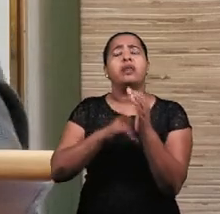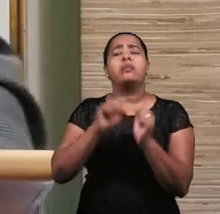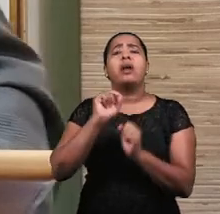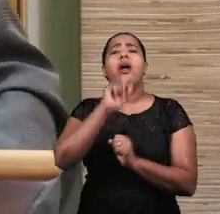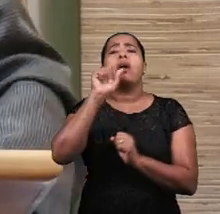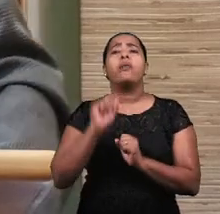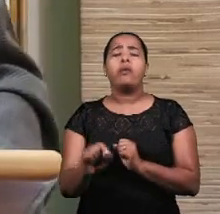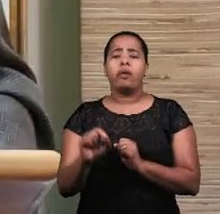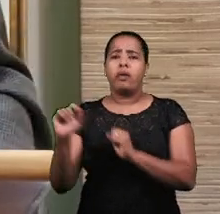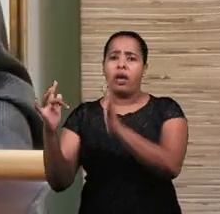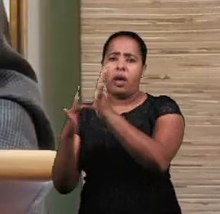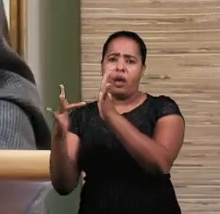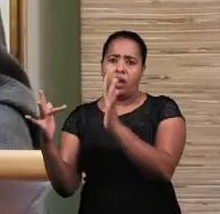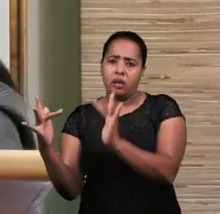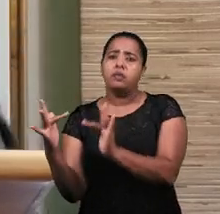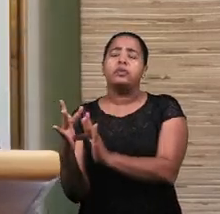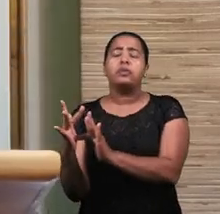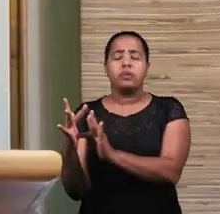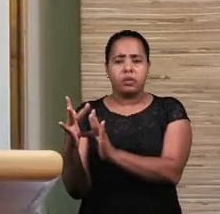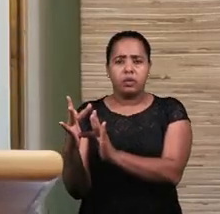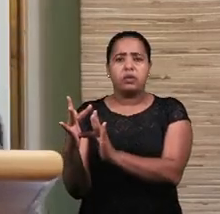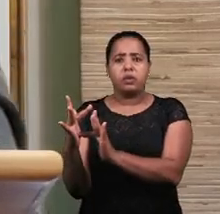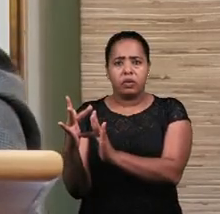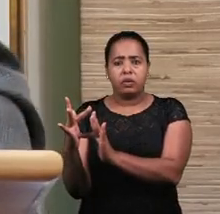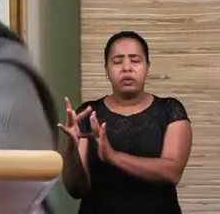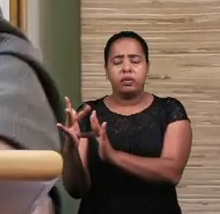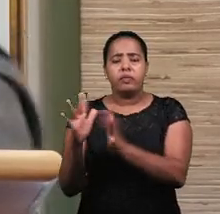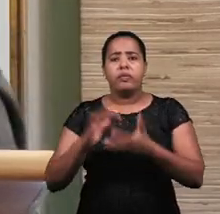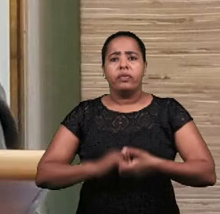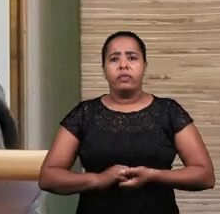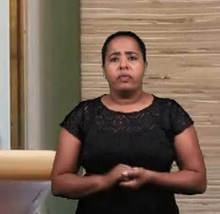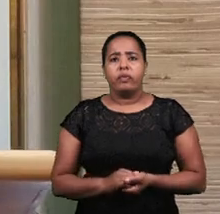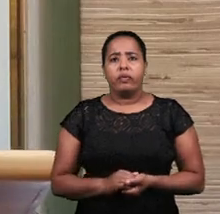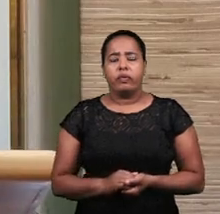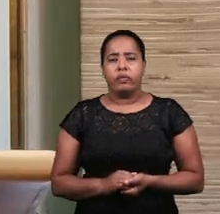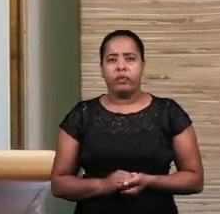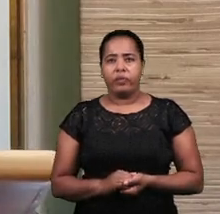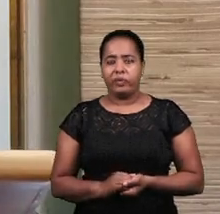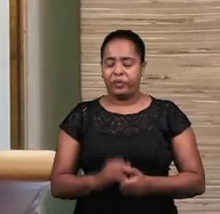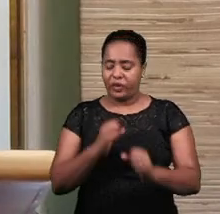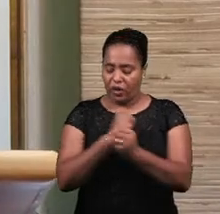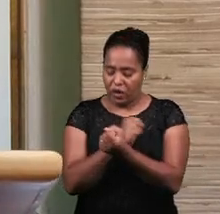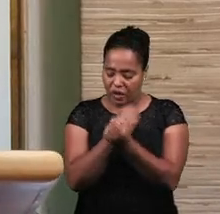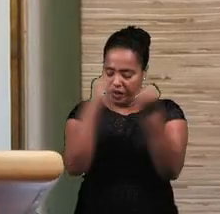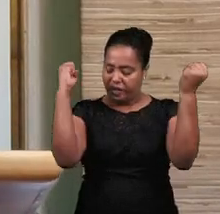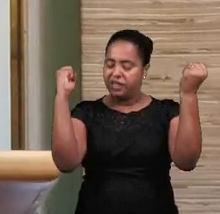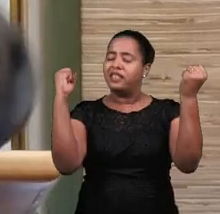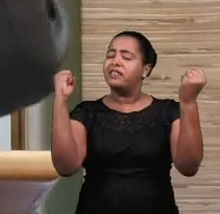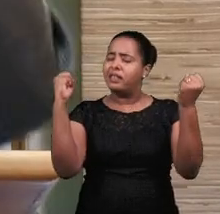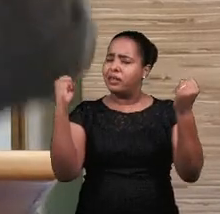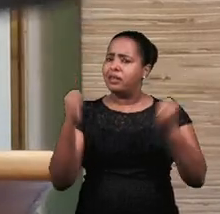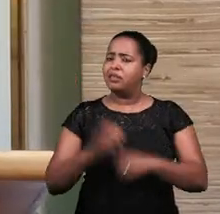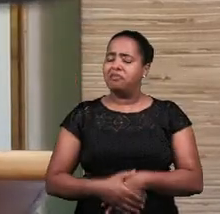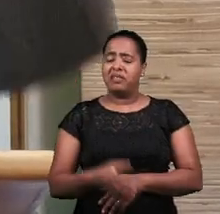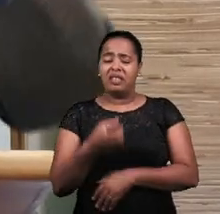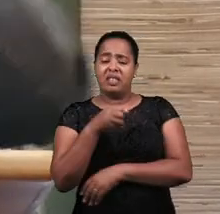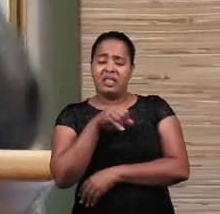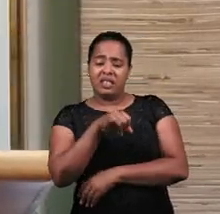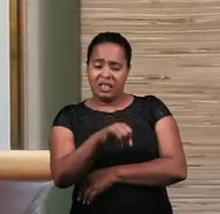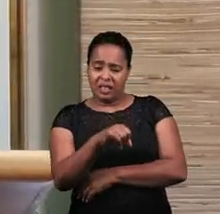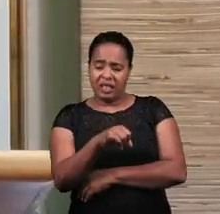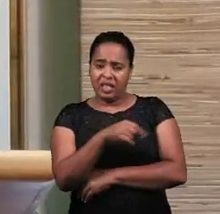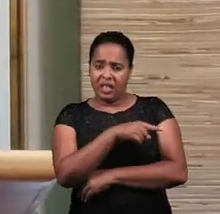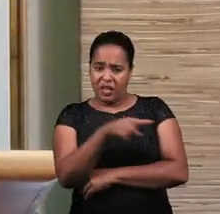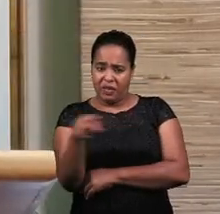Jésus. Quelle merveille! Donc le texte dit, Samson dit, si vous